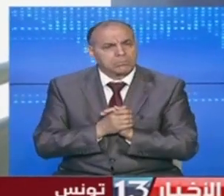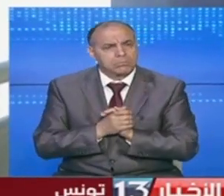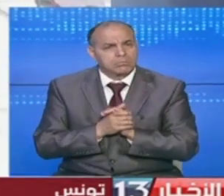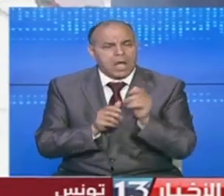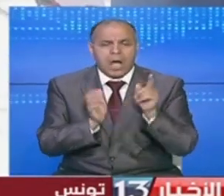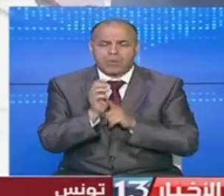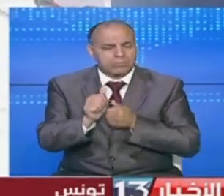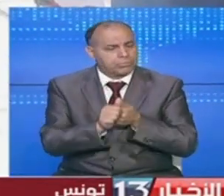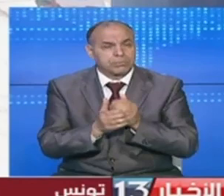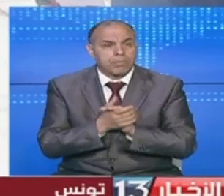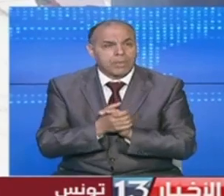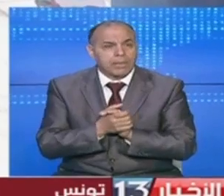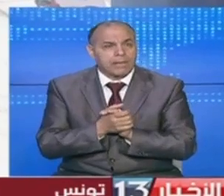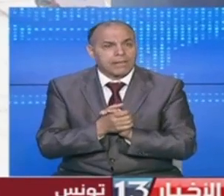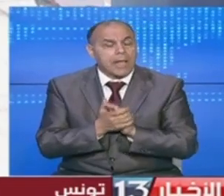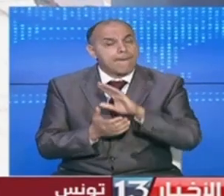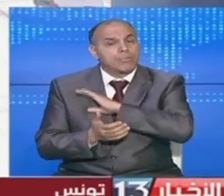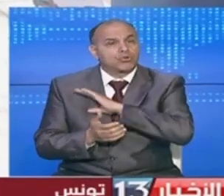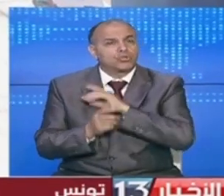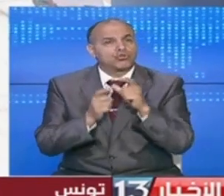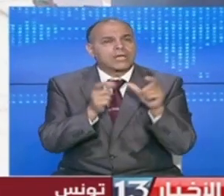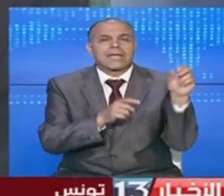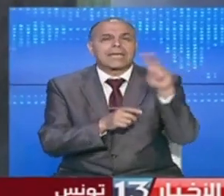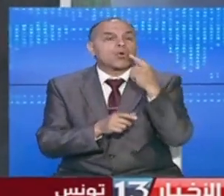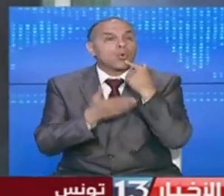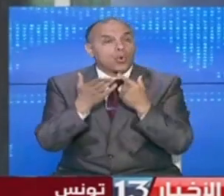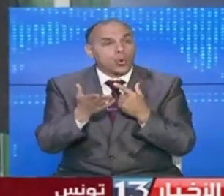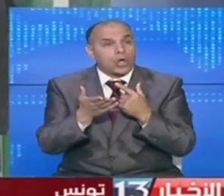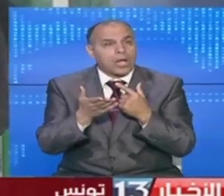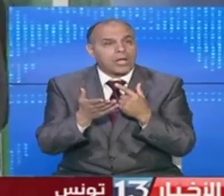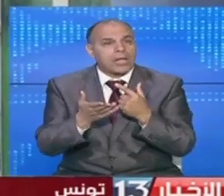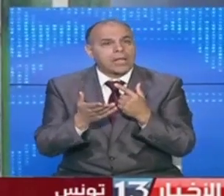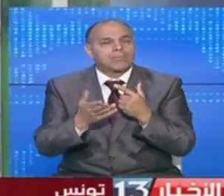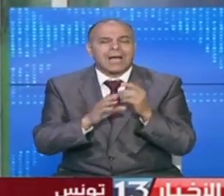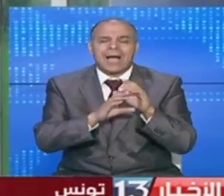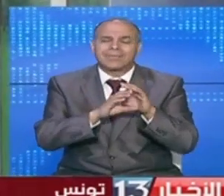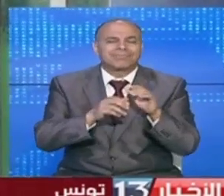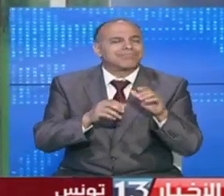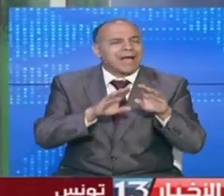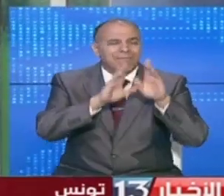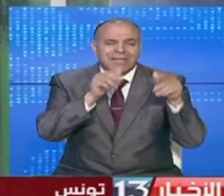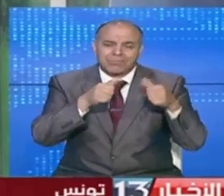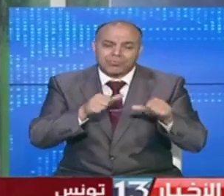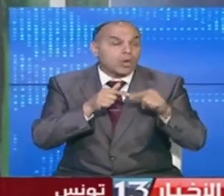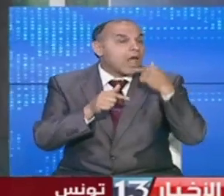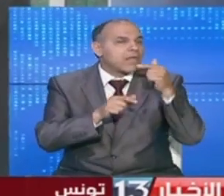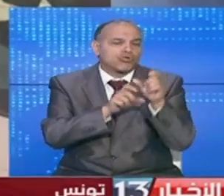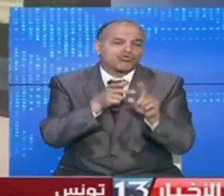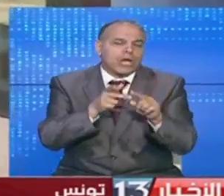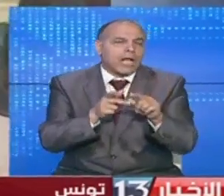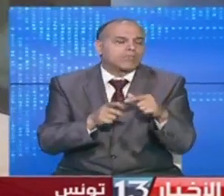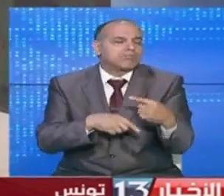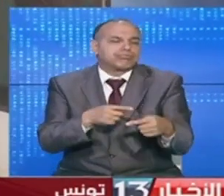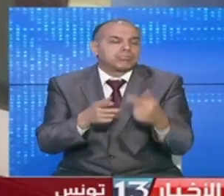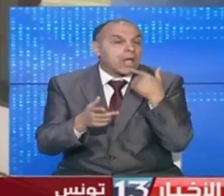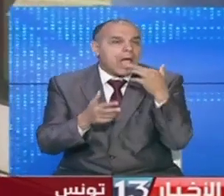بالقوانين هذه. بالنسبة للمشرفين على شركة النقل بتونس فالنبات، السريان الحجر الصحي الموجه قد استعادت له الشركة منذ مدة، وذلك